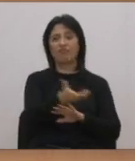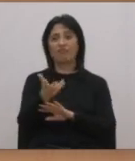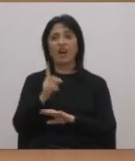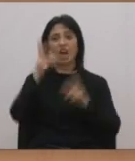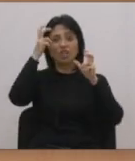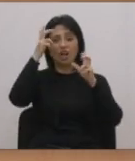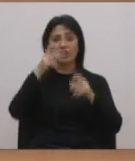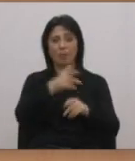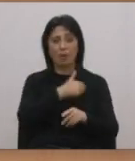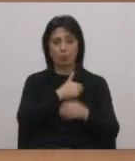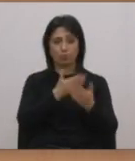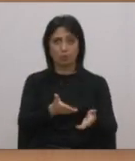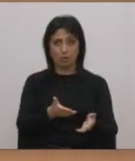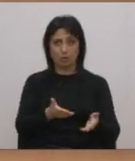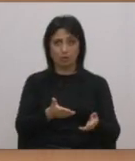ჯანდაბა უნდოდა